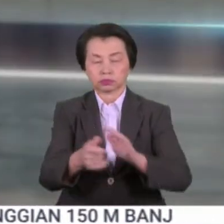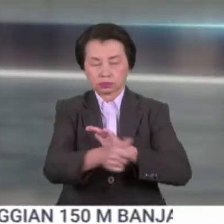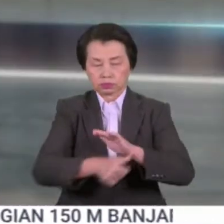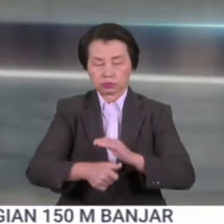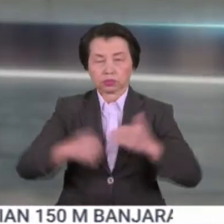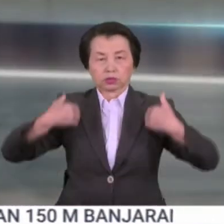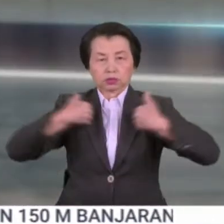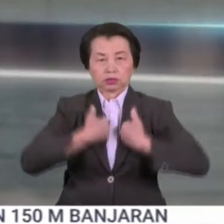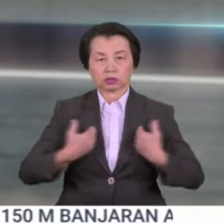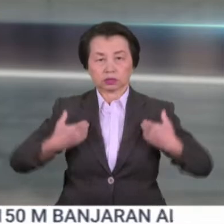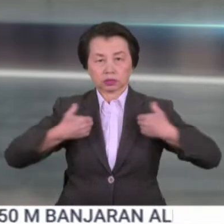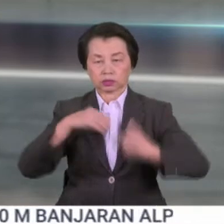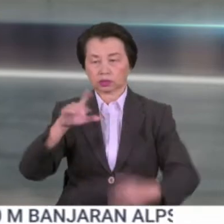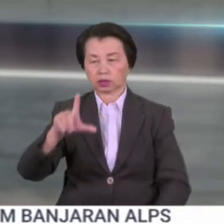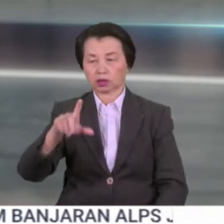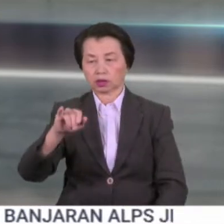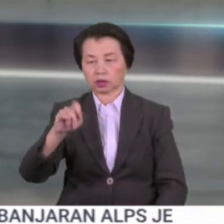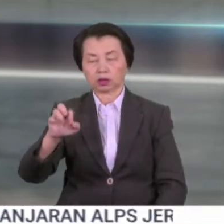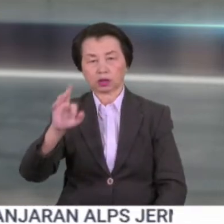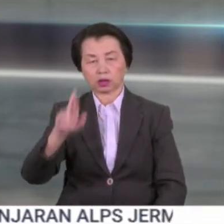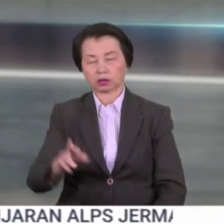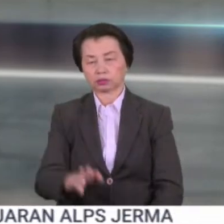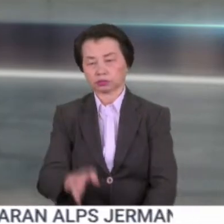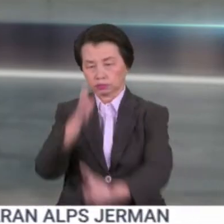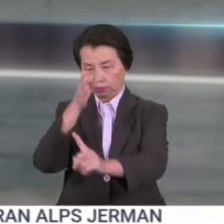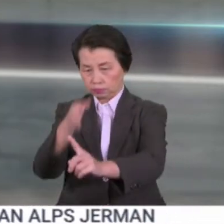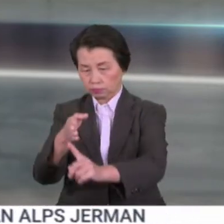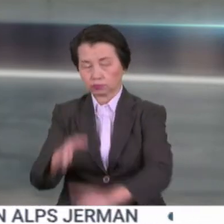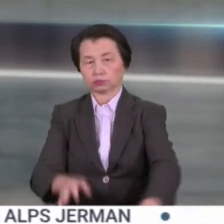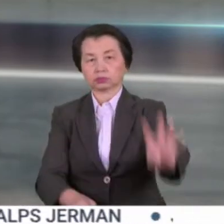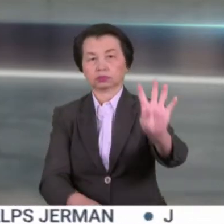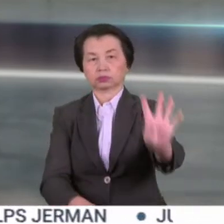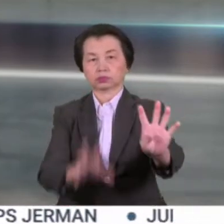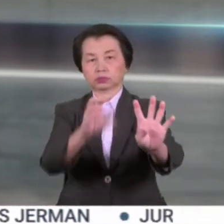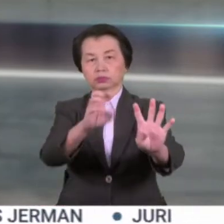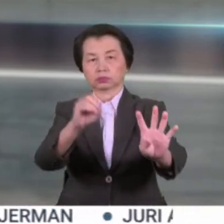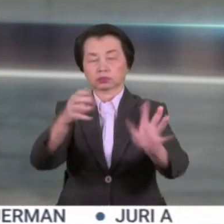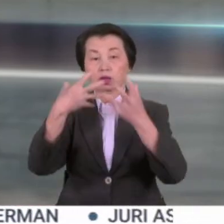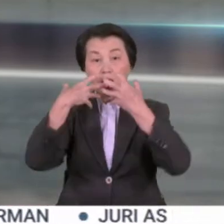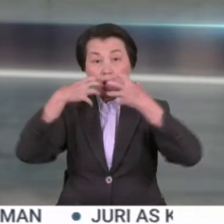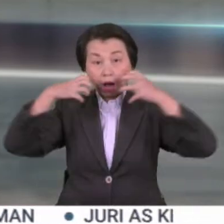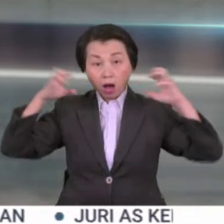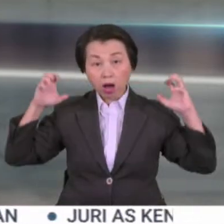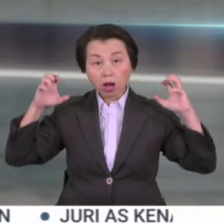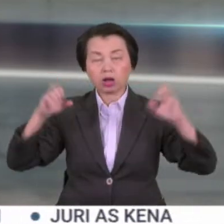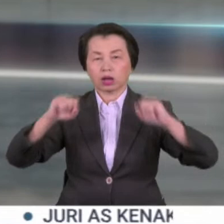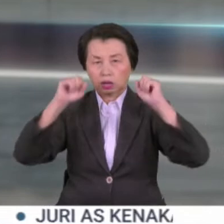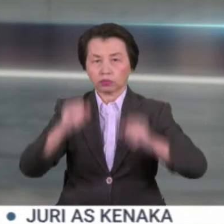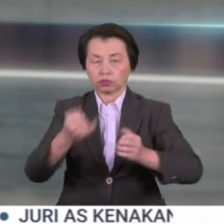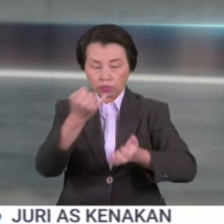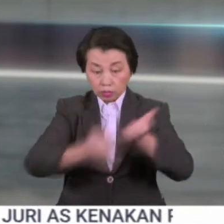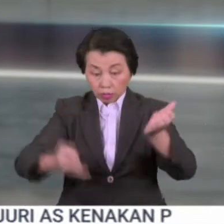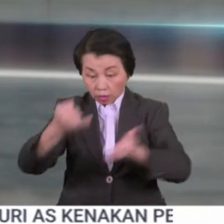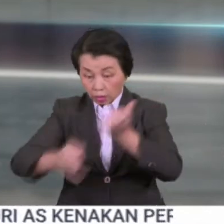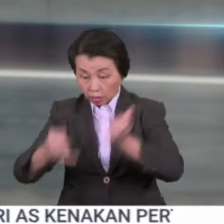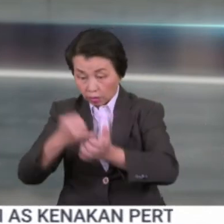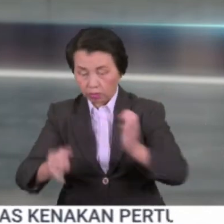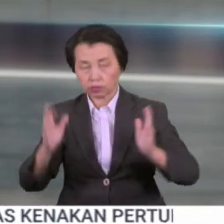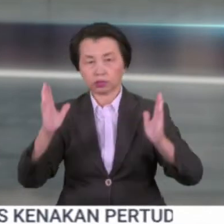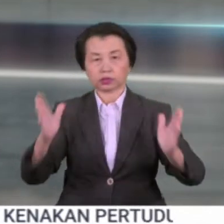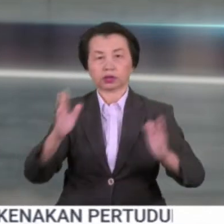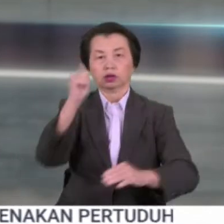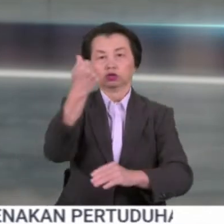dan taman negara berhilitan menyasarkan 400 ekor harimau Malaya dapat dilahirkan dalam